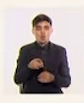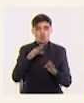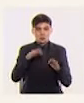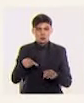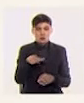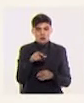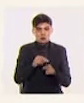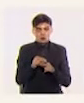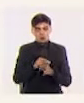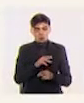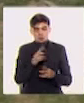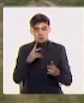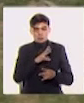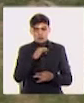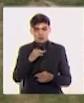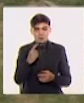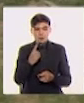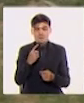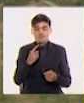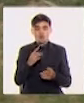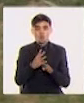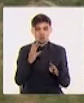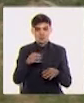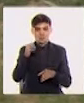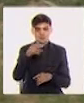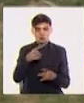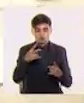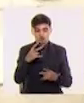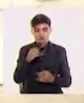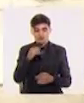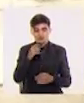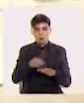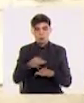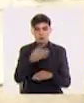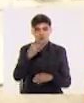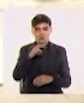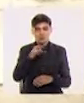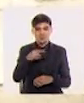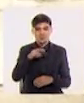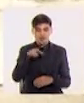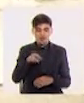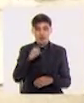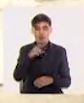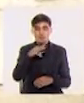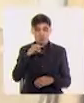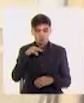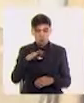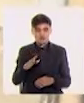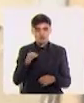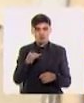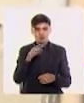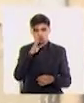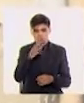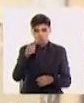ондағы халықты қажытқан. Қазір басты мәселе жарық. Облыс басшысы Даниал Ахметов пен қала әкімі Жақсылық Омар 4 жыл бұрын электр энергиясын